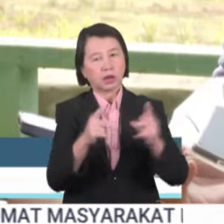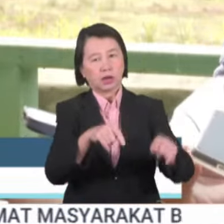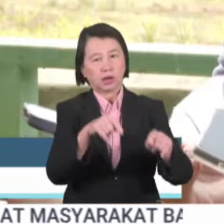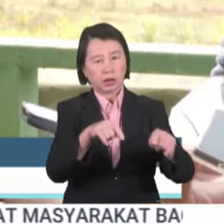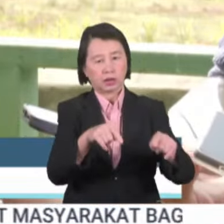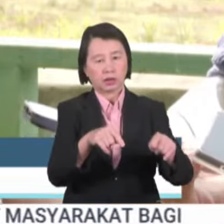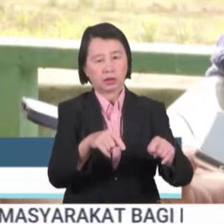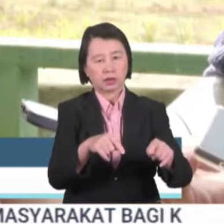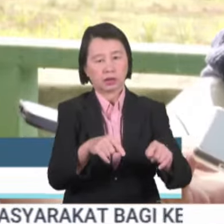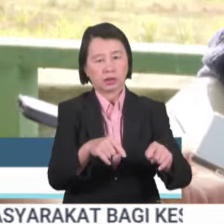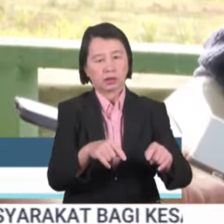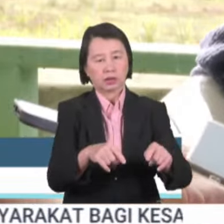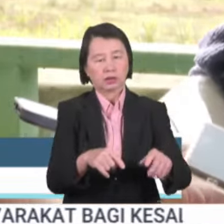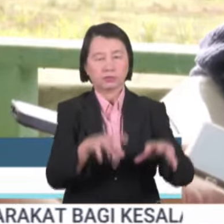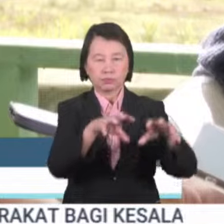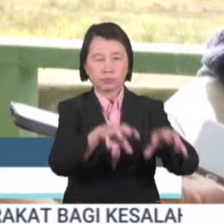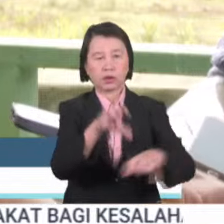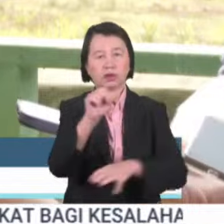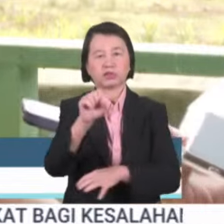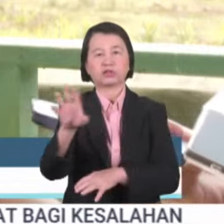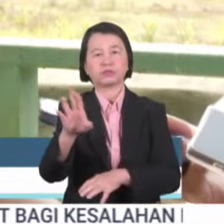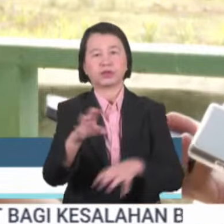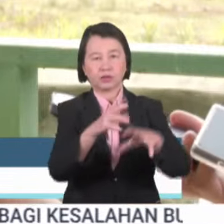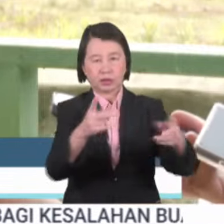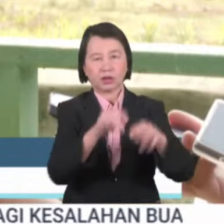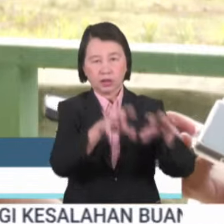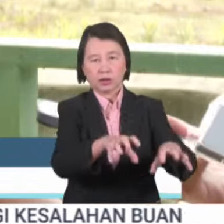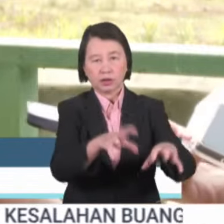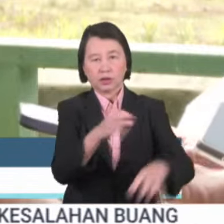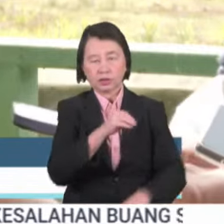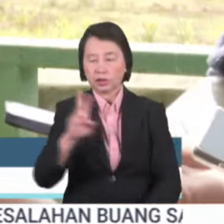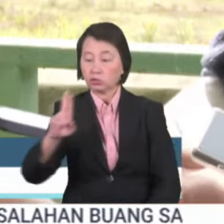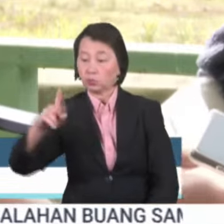estate Sabah Softwood Berhad. Dan UPM